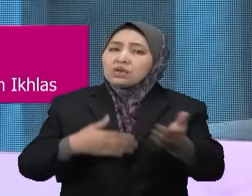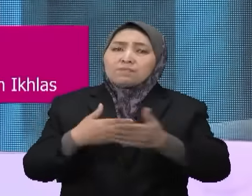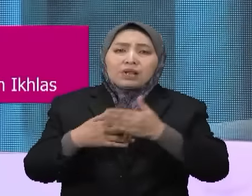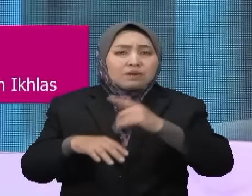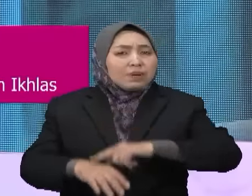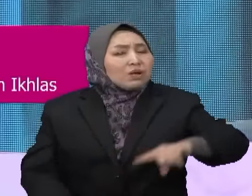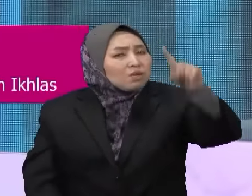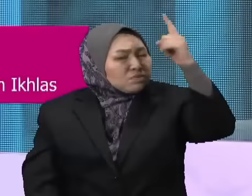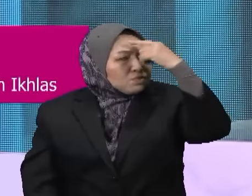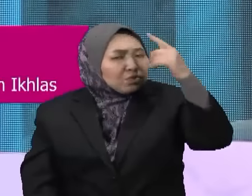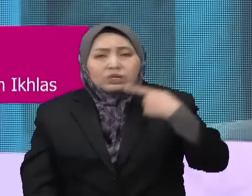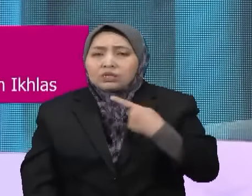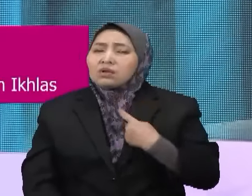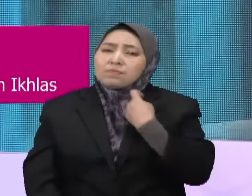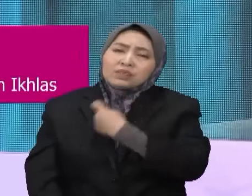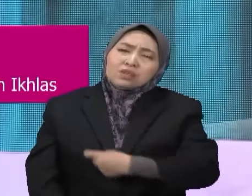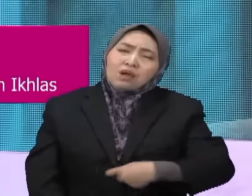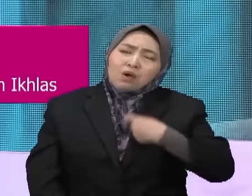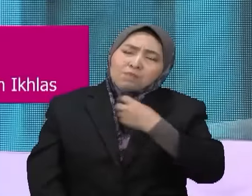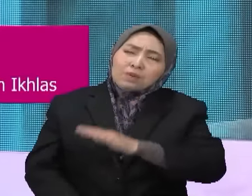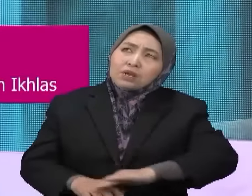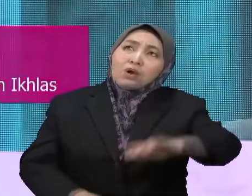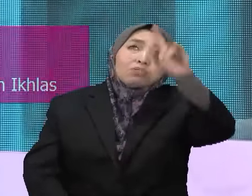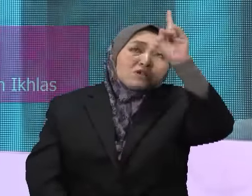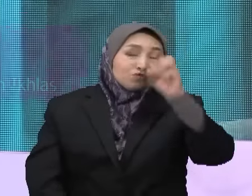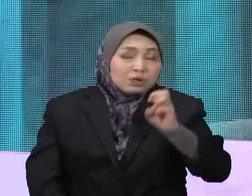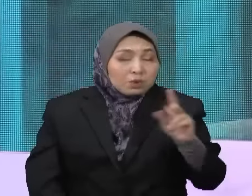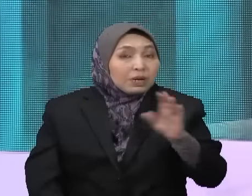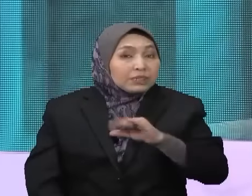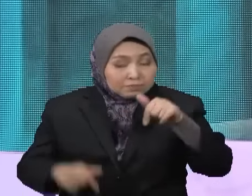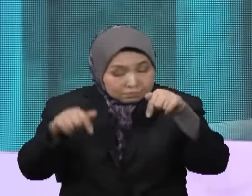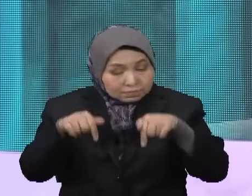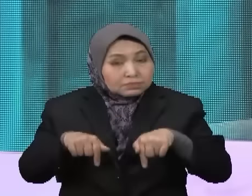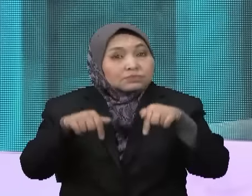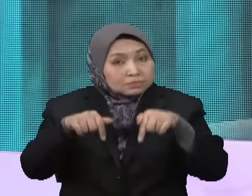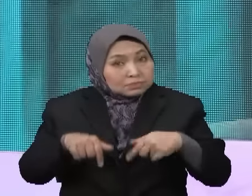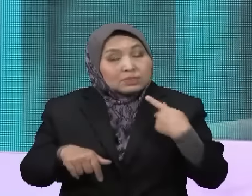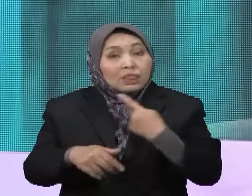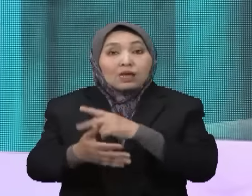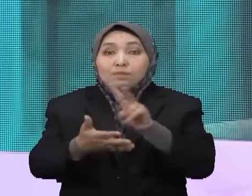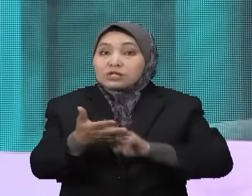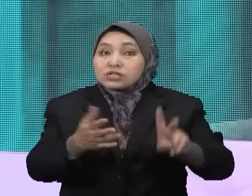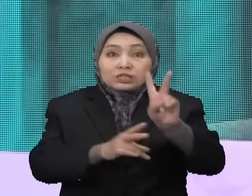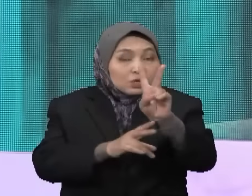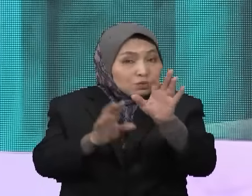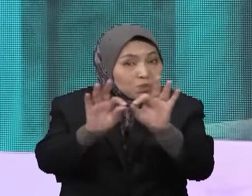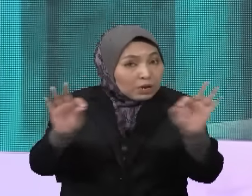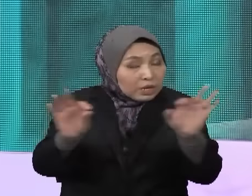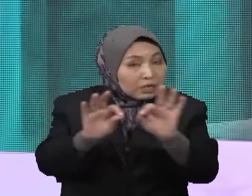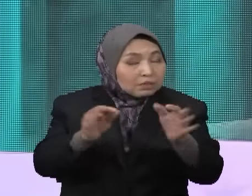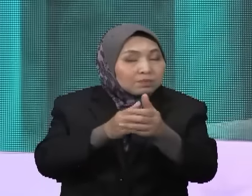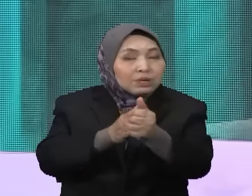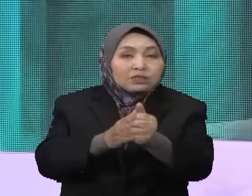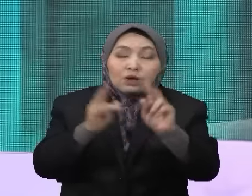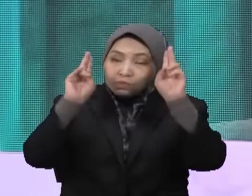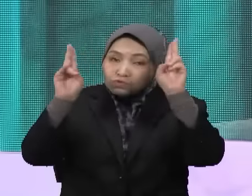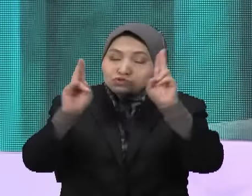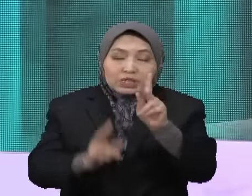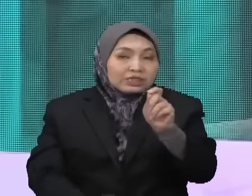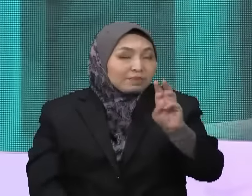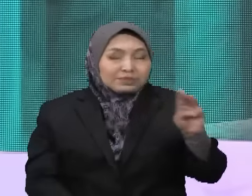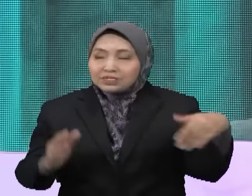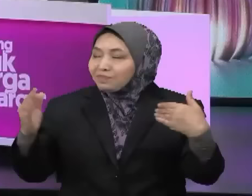Allah, untuk kita bertaubat kepada Allah Subhanahu Wa Taala. Dan pada hari ini kita akan membaca dua ayat ini dipimpin Al-Fadil Ustaz Tirmizi